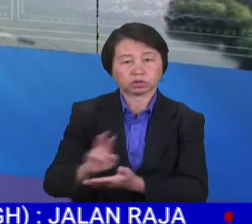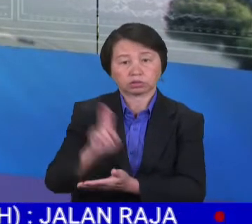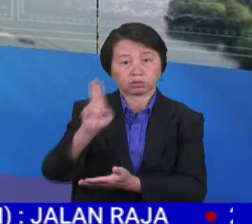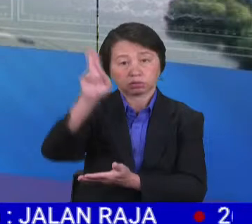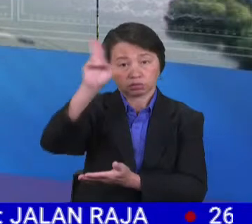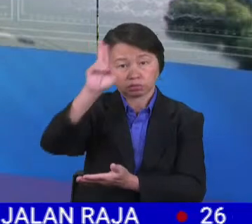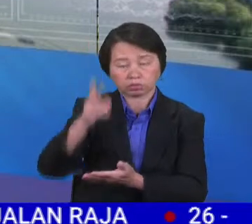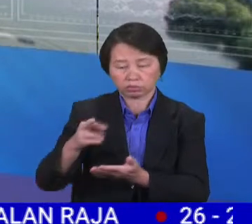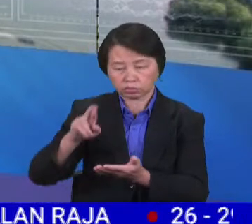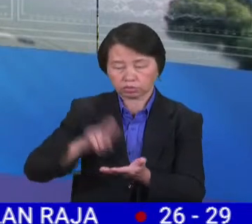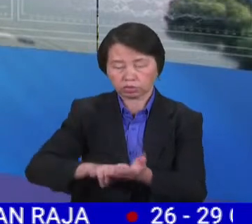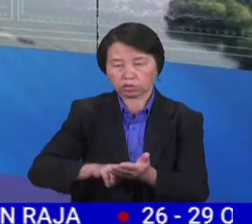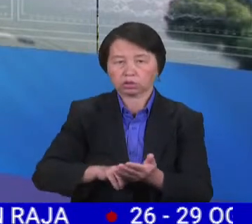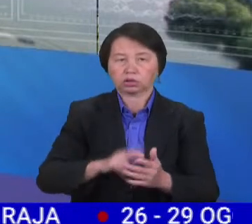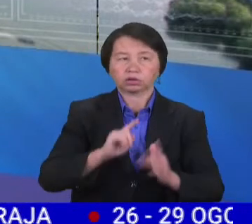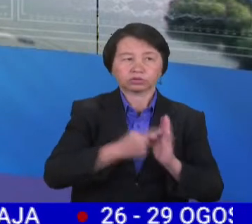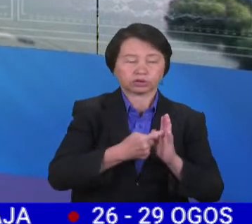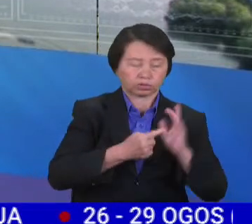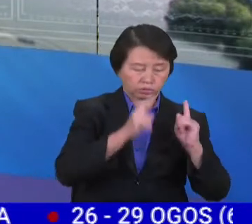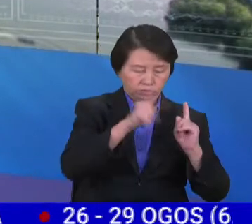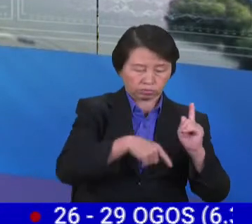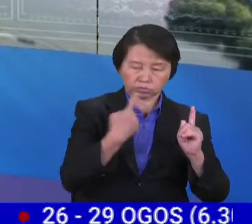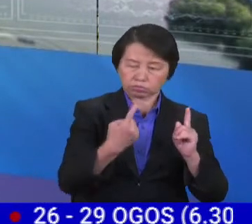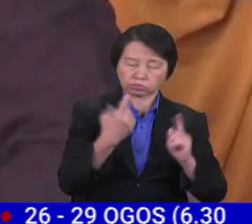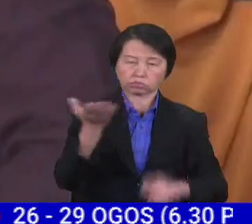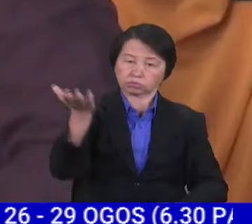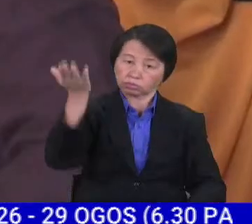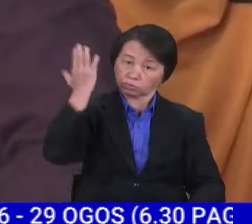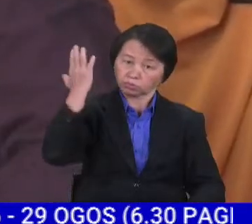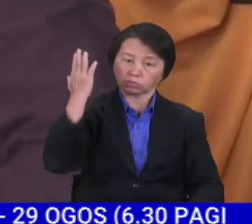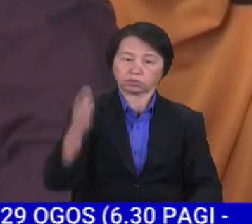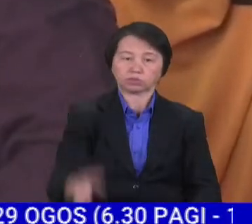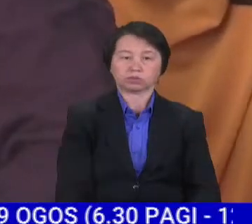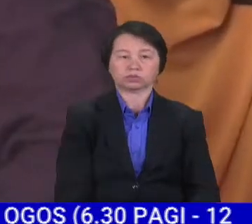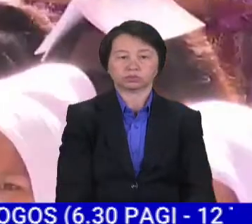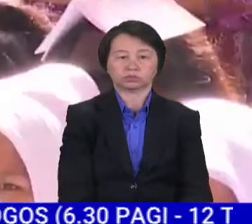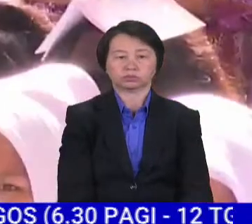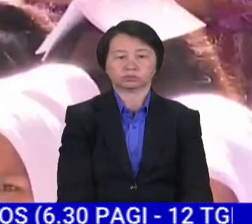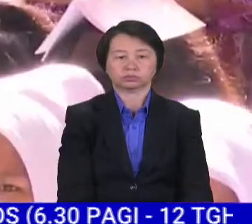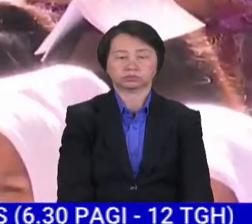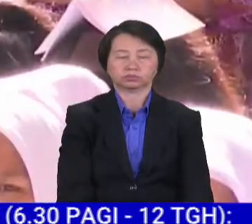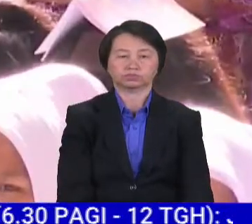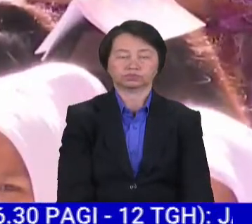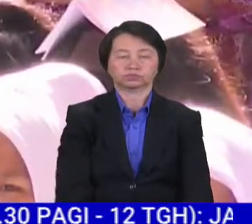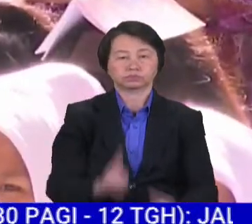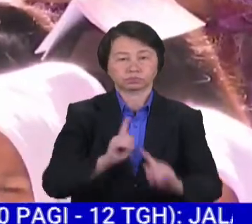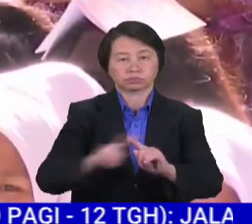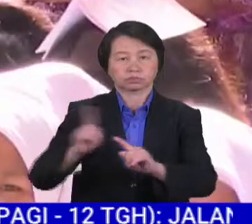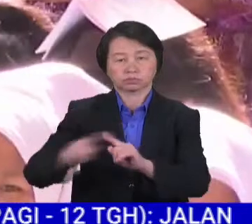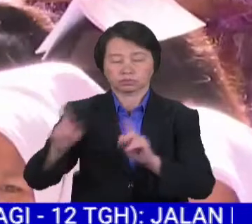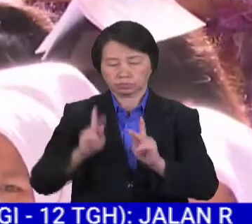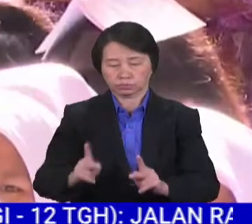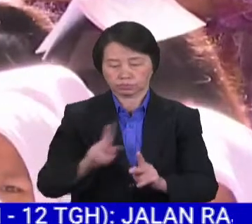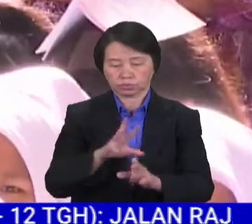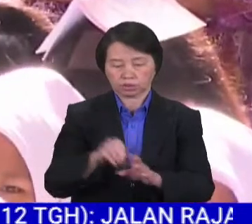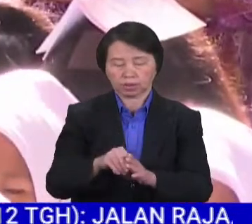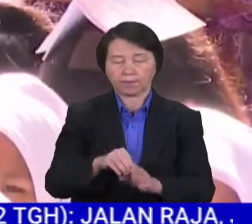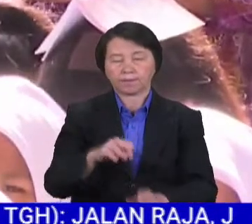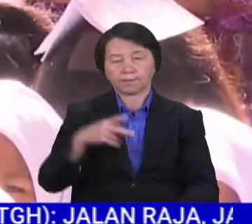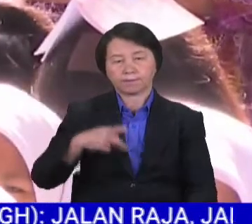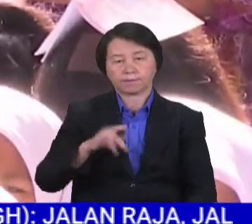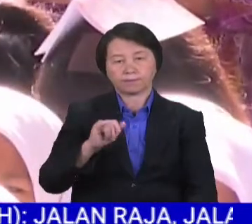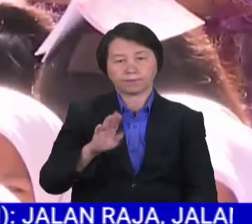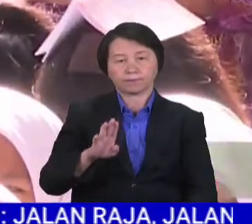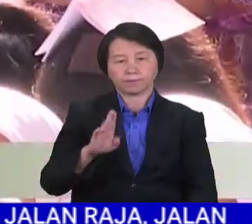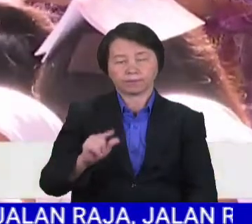pengajian tinggi direpotkan Sejak satu Januari lalu Hai sehubungan itu pelbagai pihak termasuk guru dan ibu